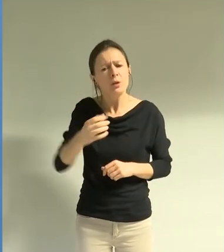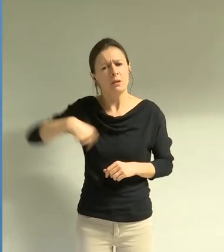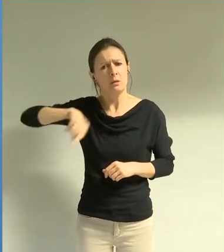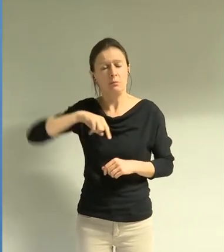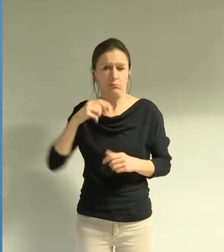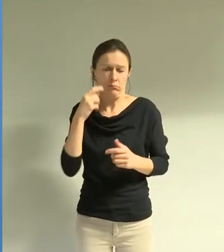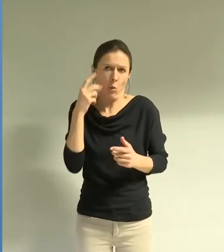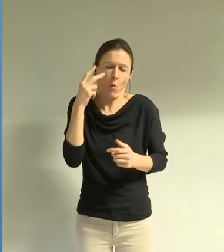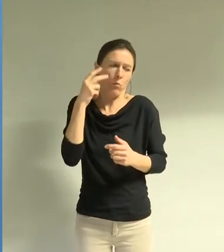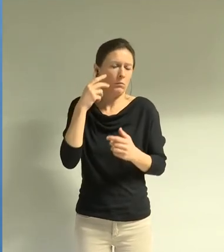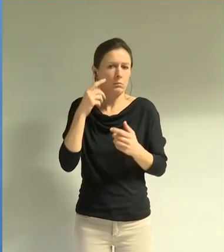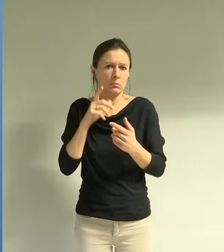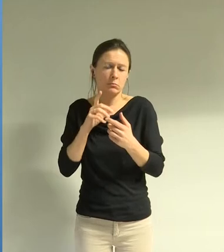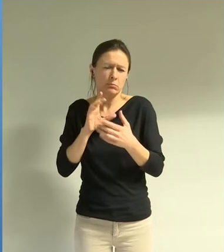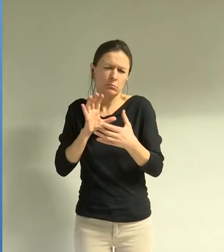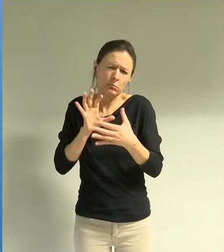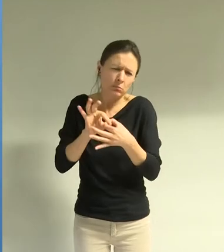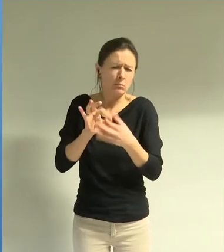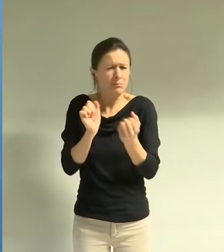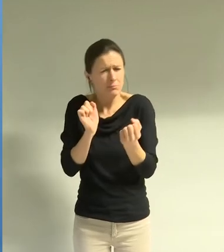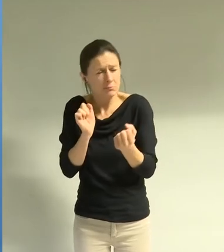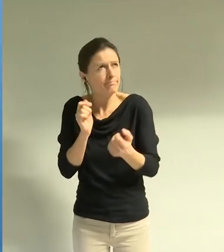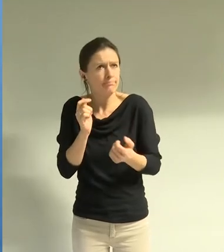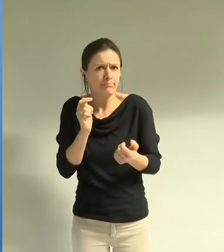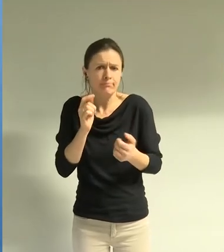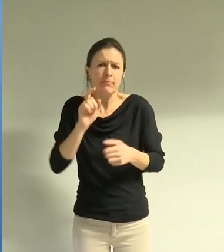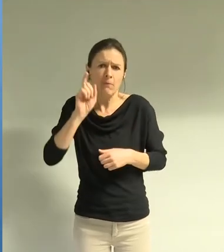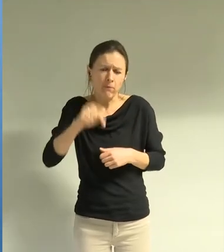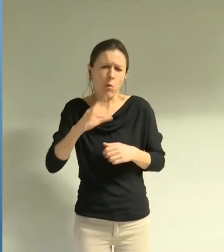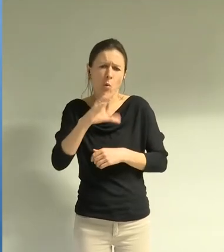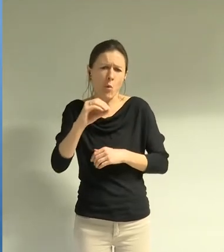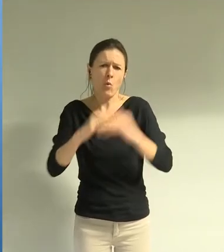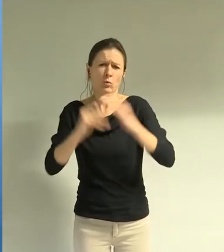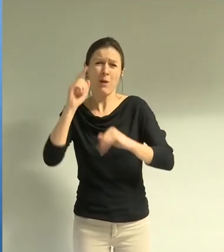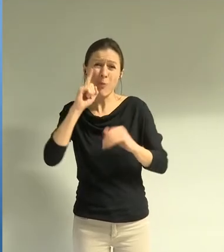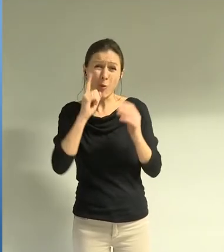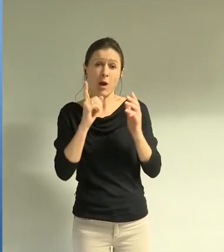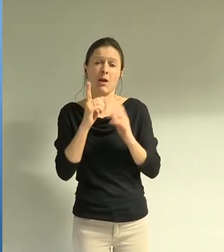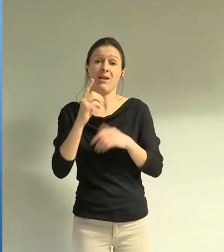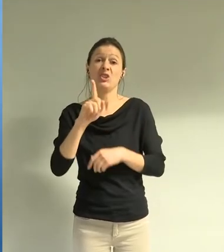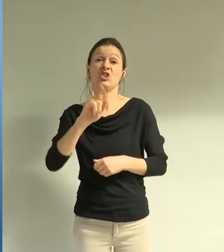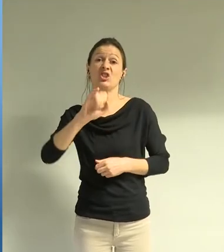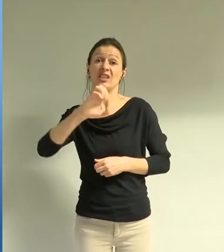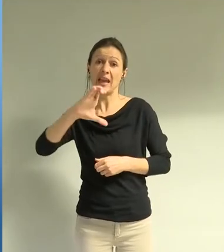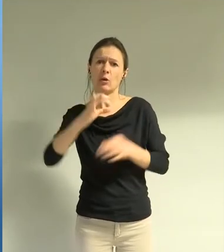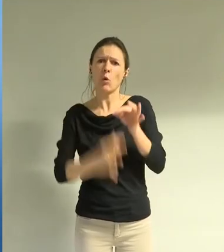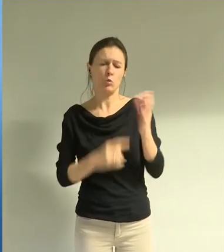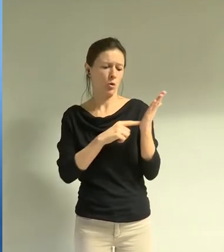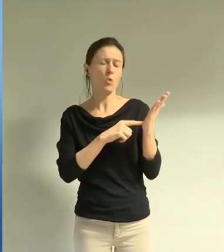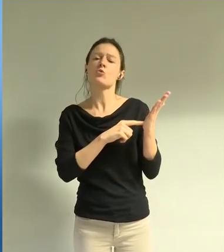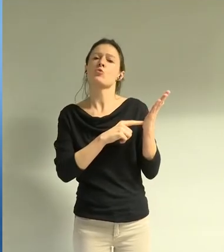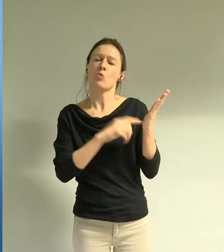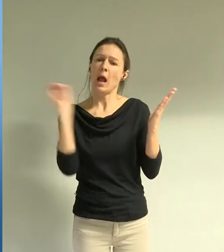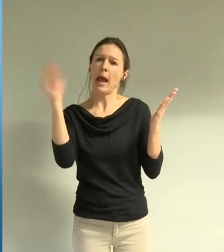de co construire un véritable plan d'action sur la base d aller des rapports du giec mais nous refusons pour les grenoblois